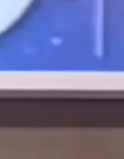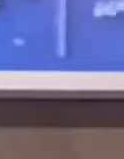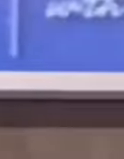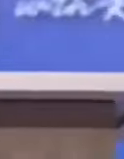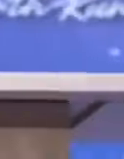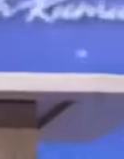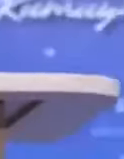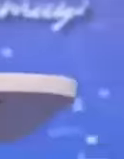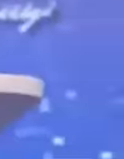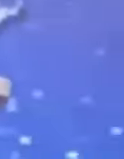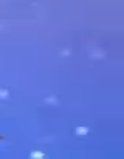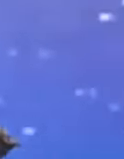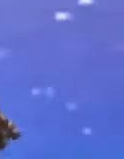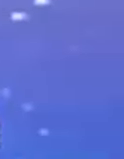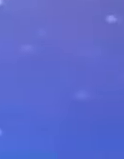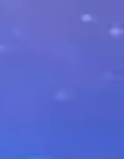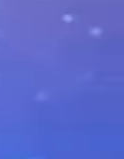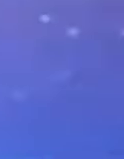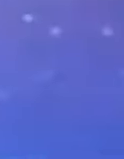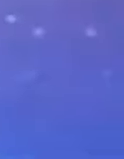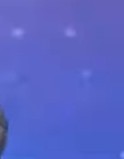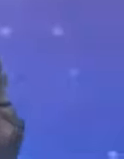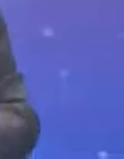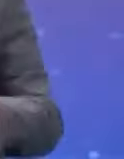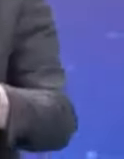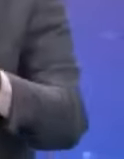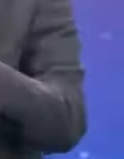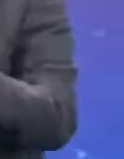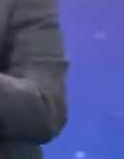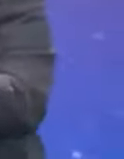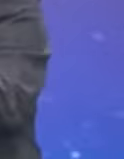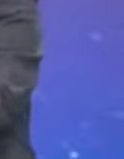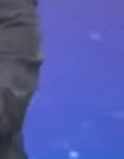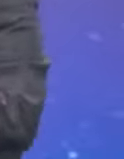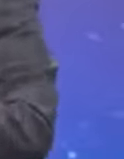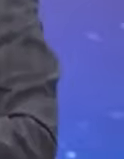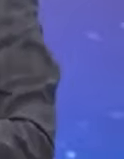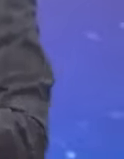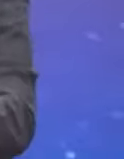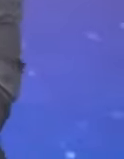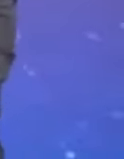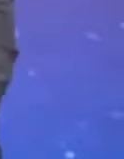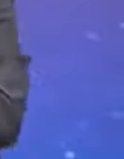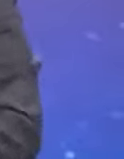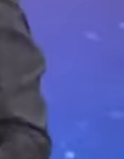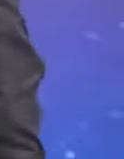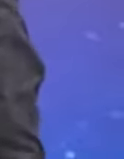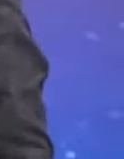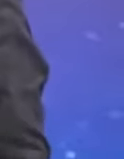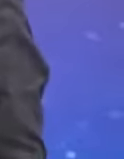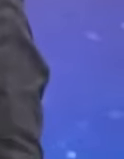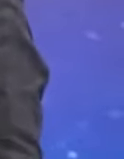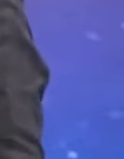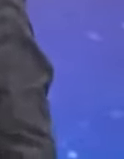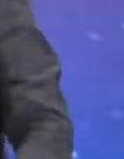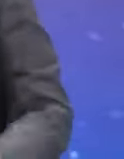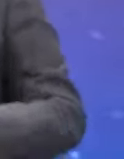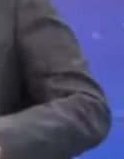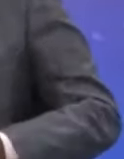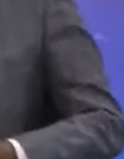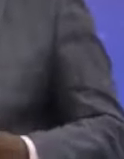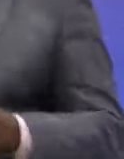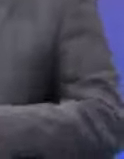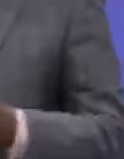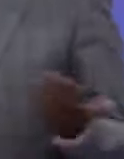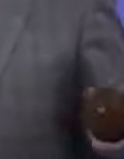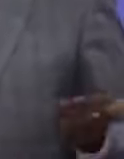miséricorde de Dieu la compassion de Dieu la bonté de Dieu te conduit à la repentance alors